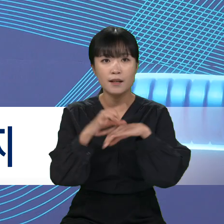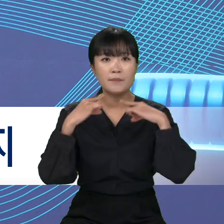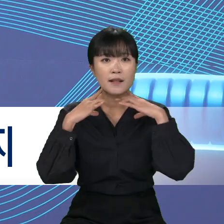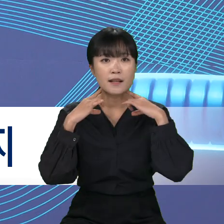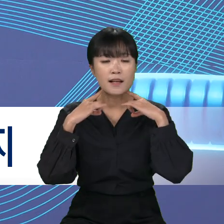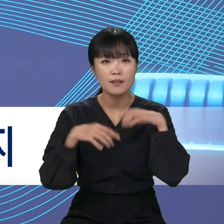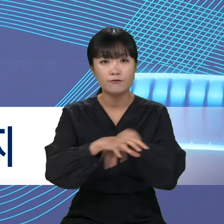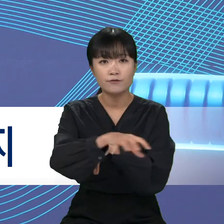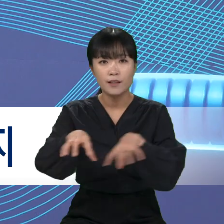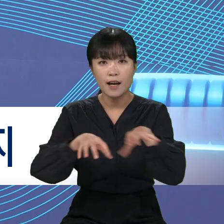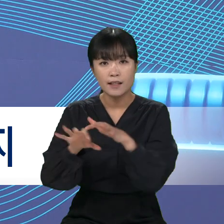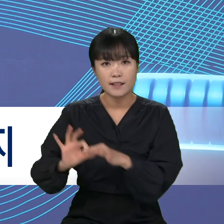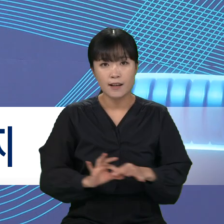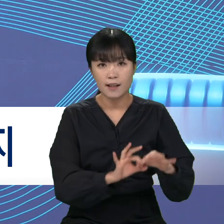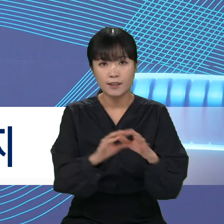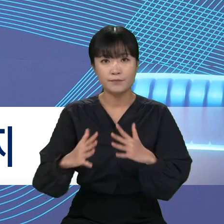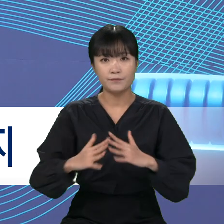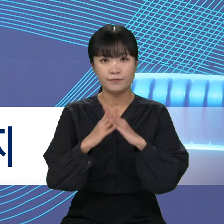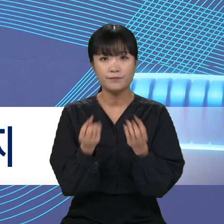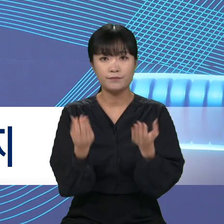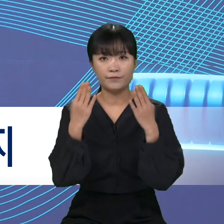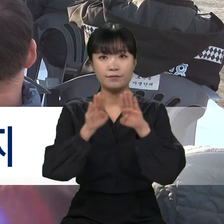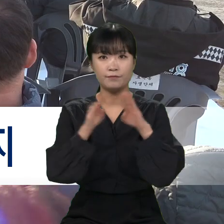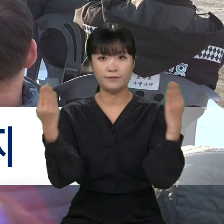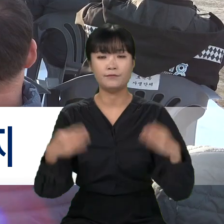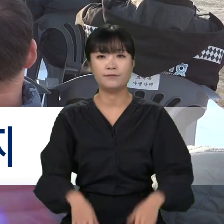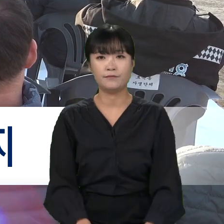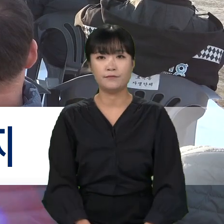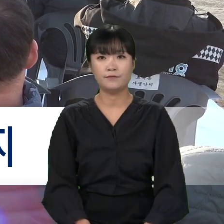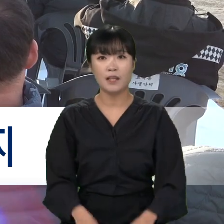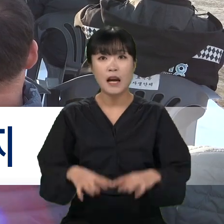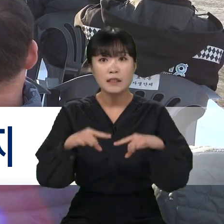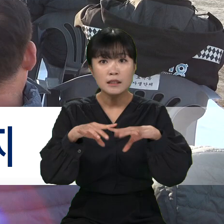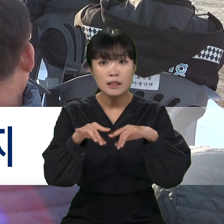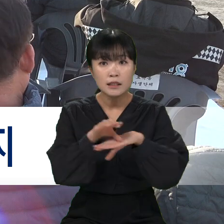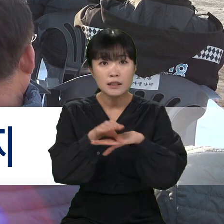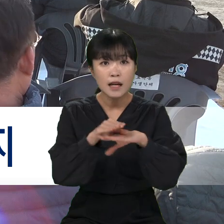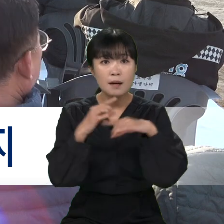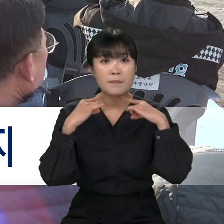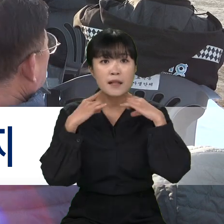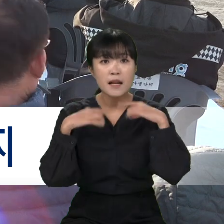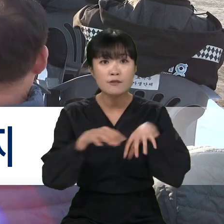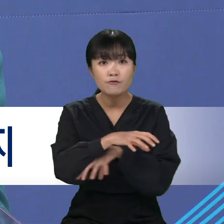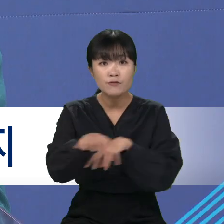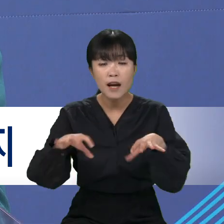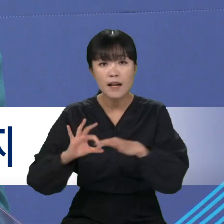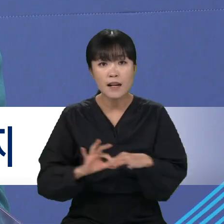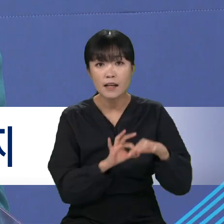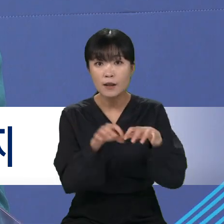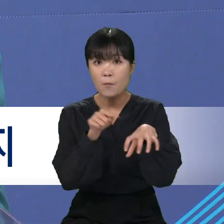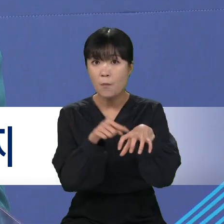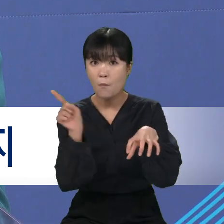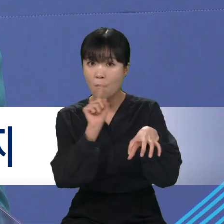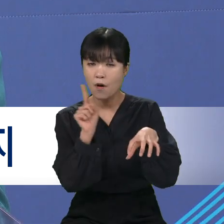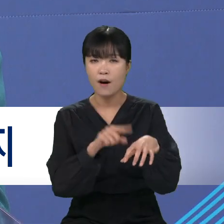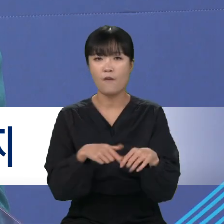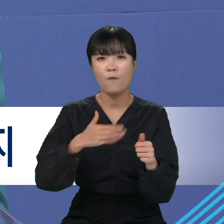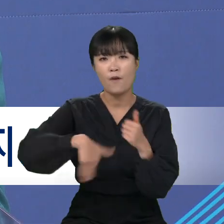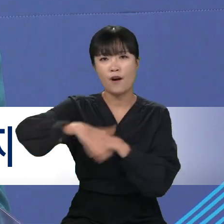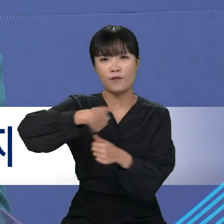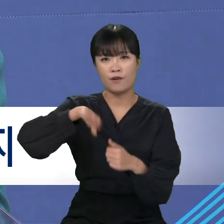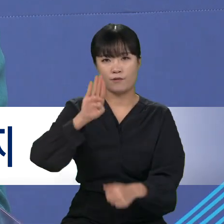산단에서 전기차 배터리 자원 순환 클러스터 착공식을 열었습니다 전기차 배터리 자원순환